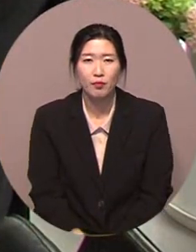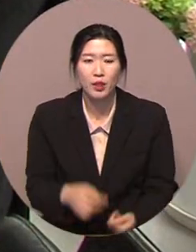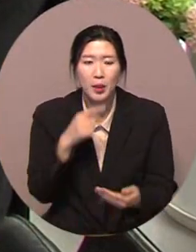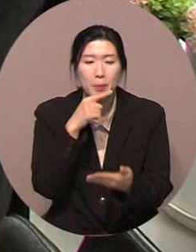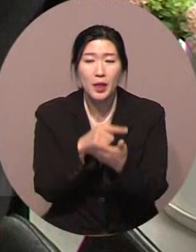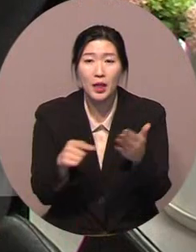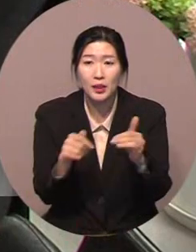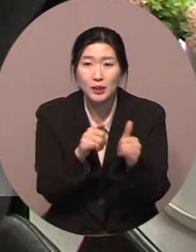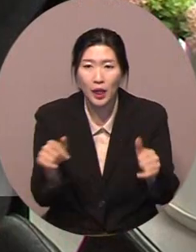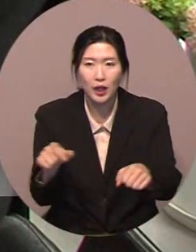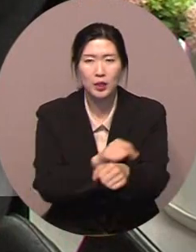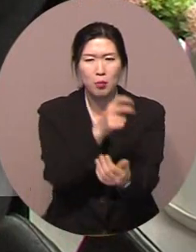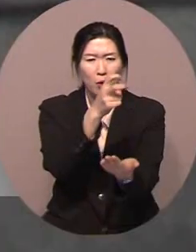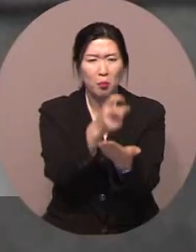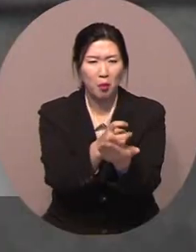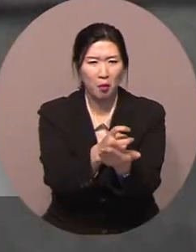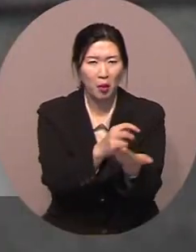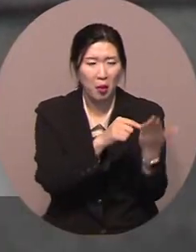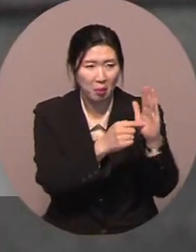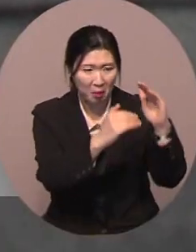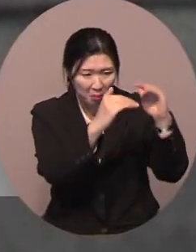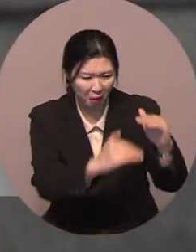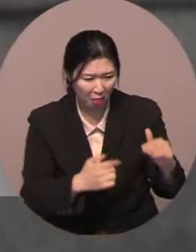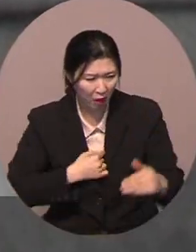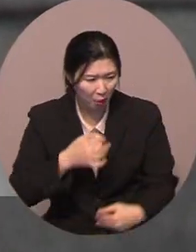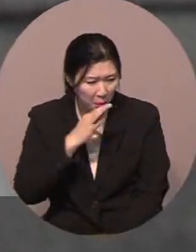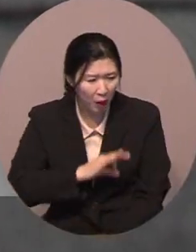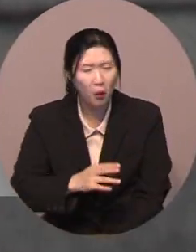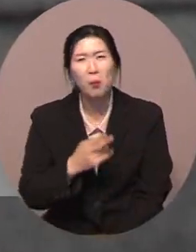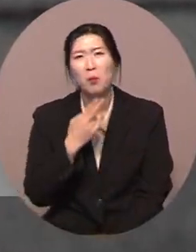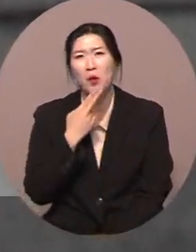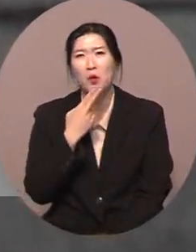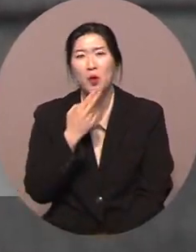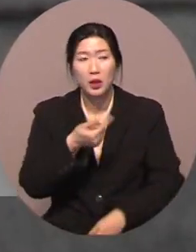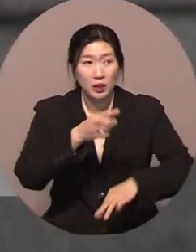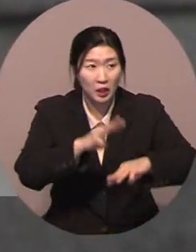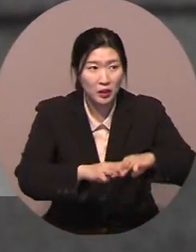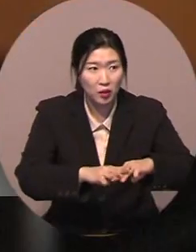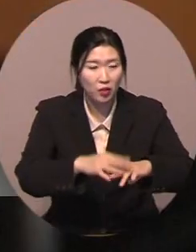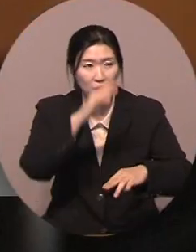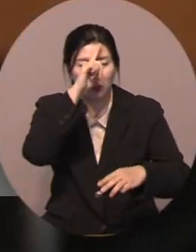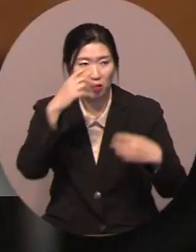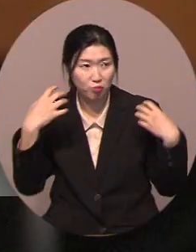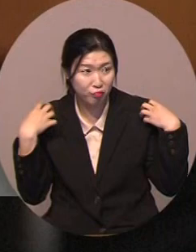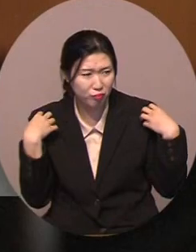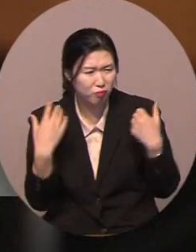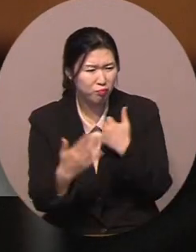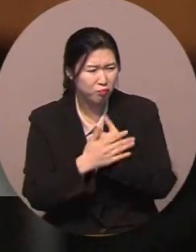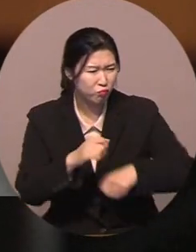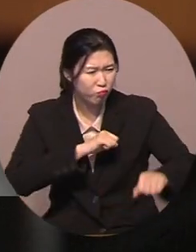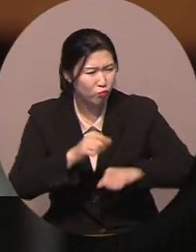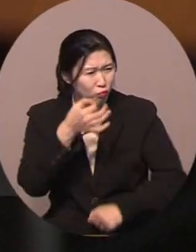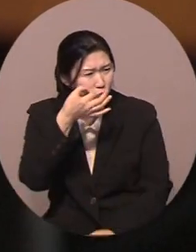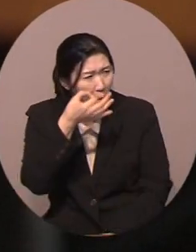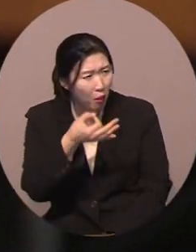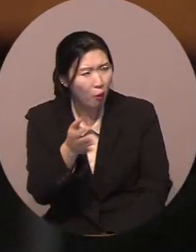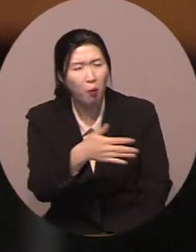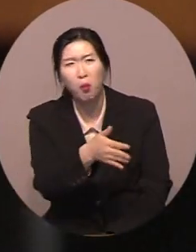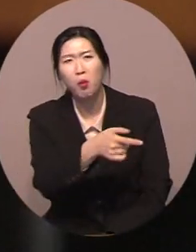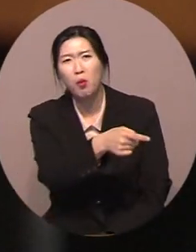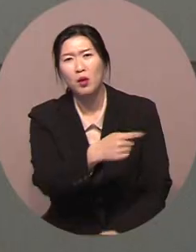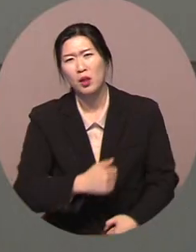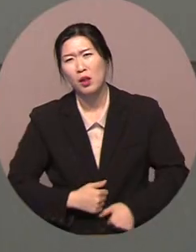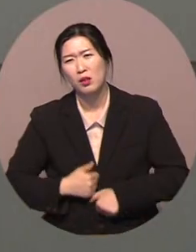피해자를 위한다던 특별법은 아무런 도움이 안 되고 정부도 대전시도 피해자를 구제하겠다는 대책은 내놓지 않고